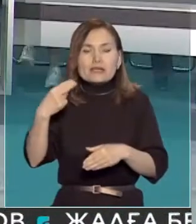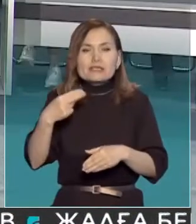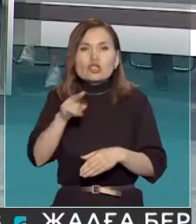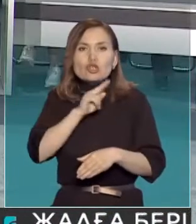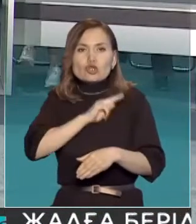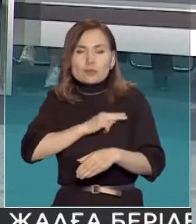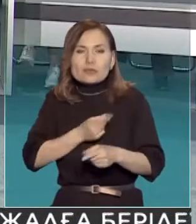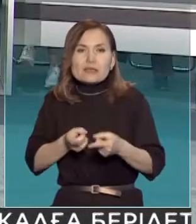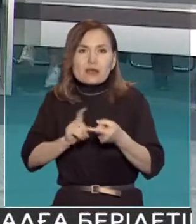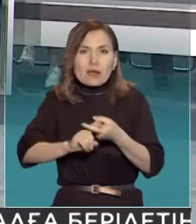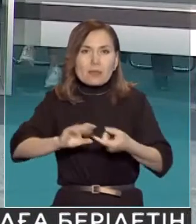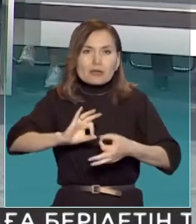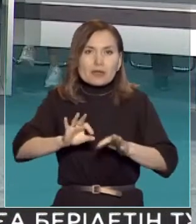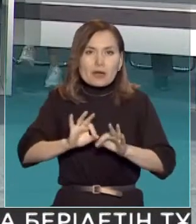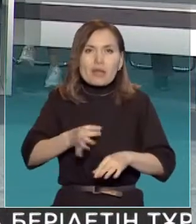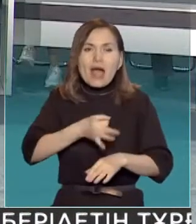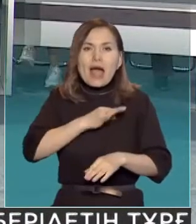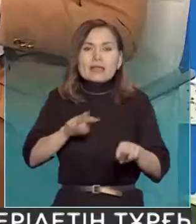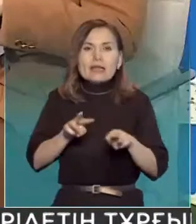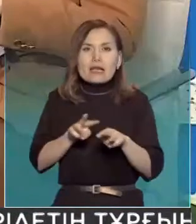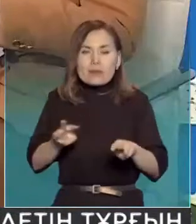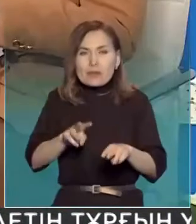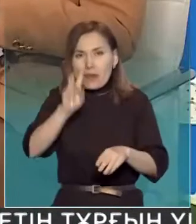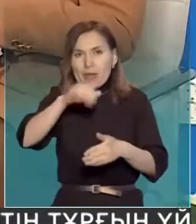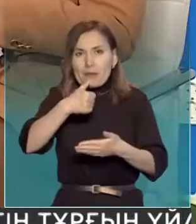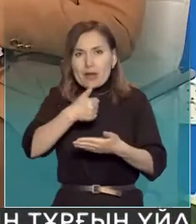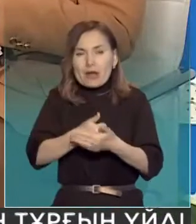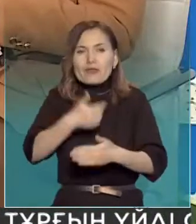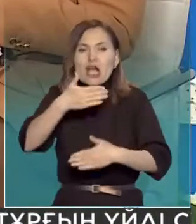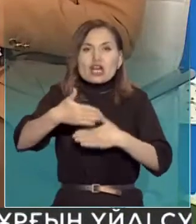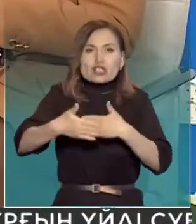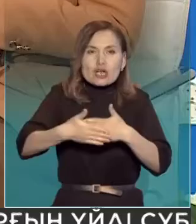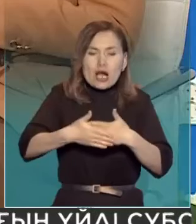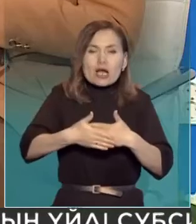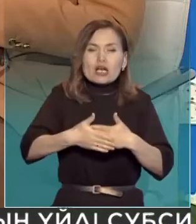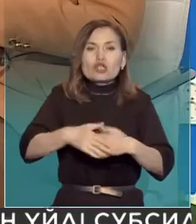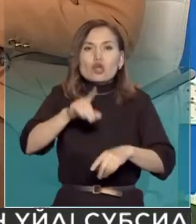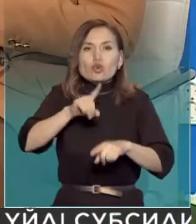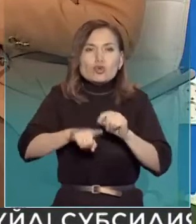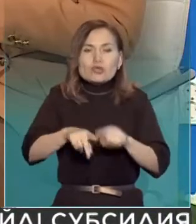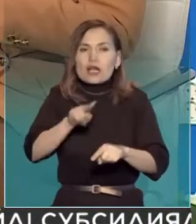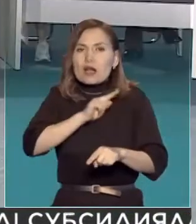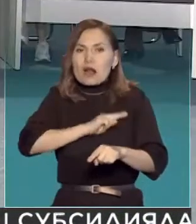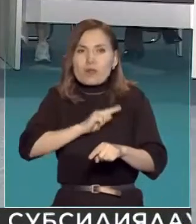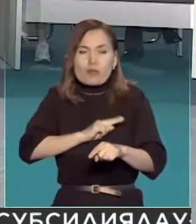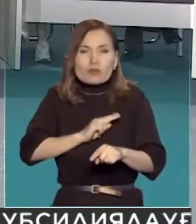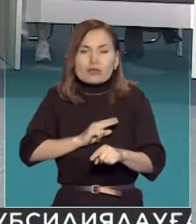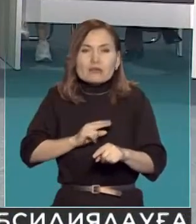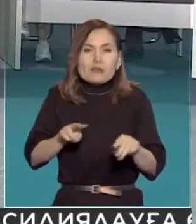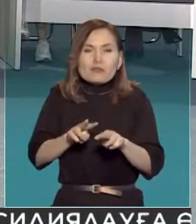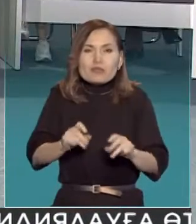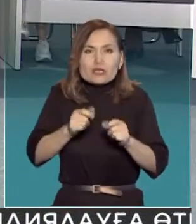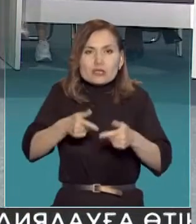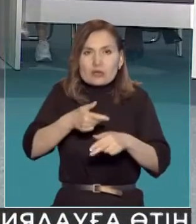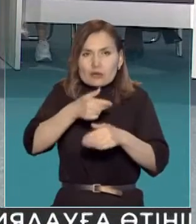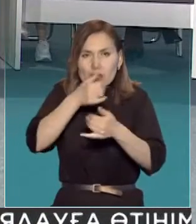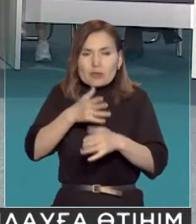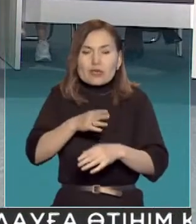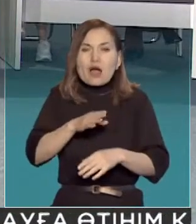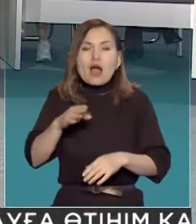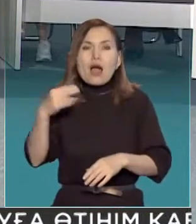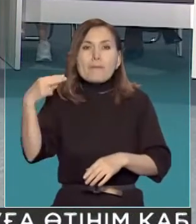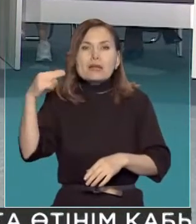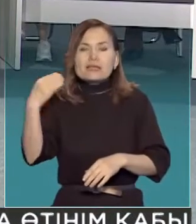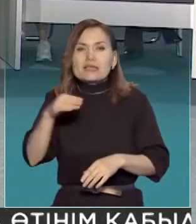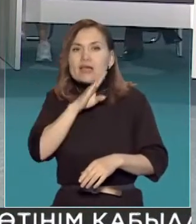еді. Әділет министрі мемлекет басшысының жақын туыстарына кімдер жататынын атады. Сонымен тізімге президенттің ата-анасы, балалары, асырап